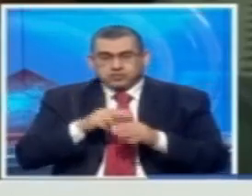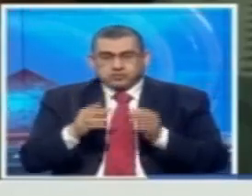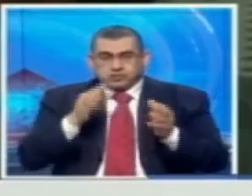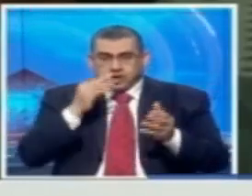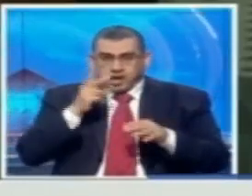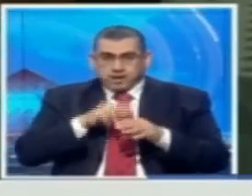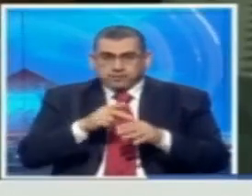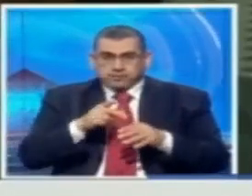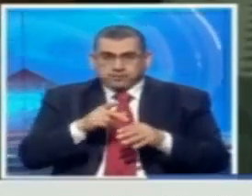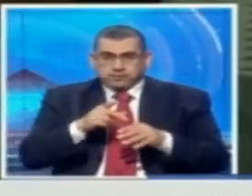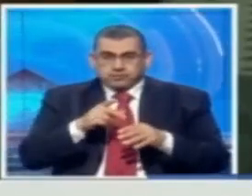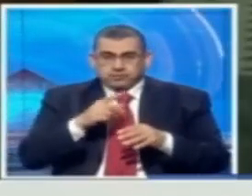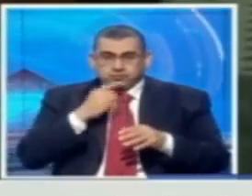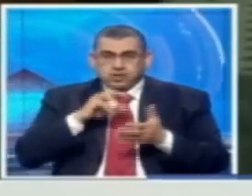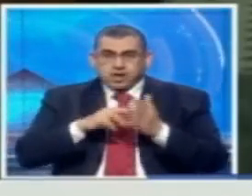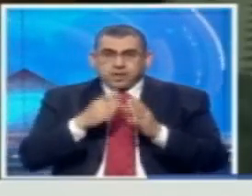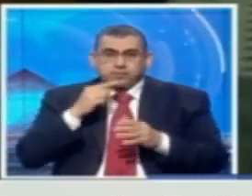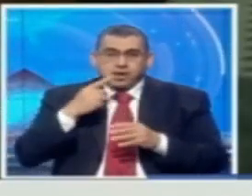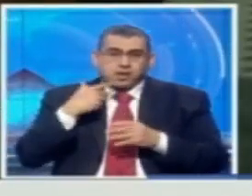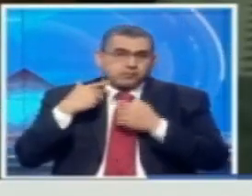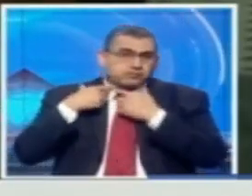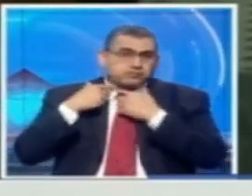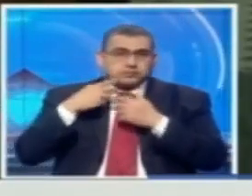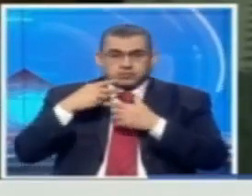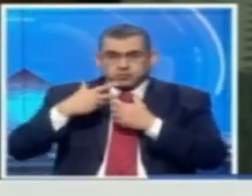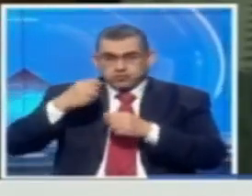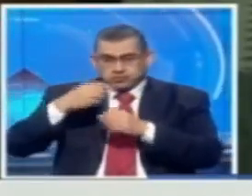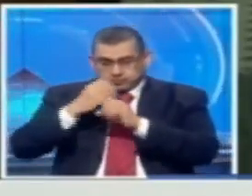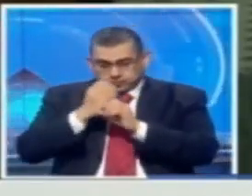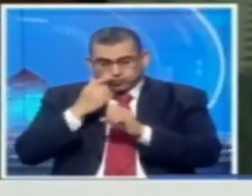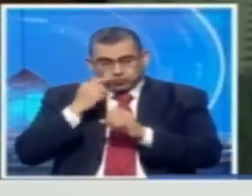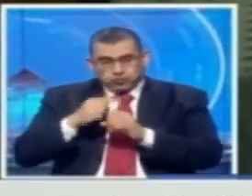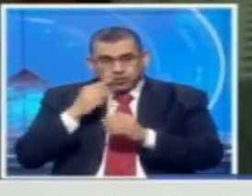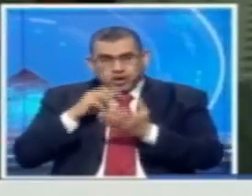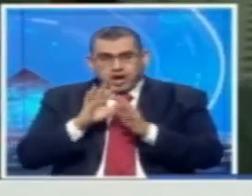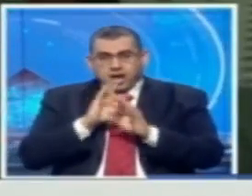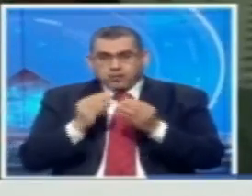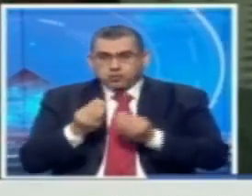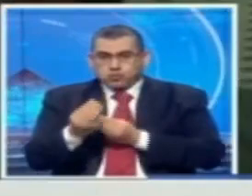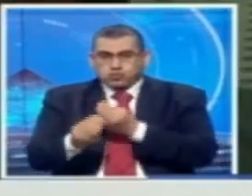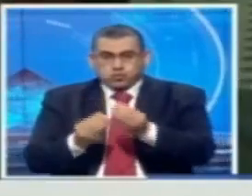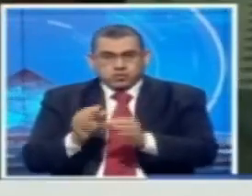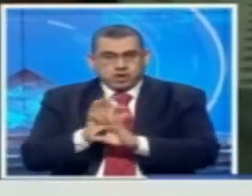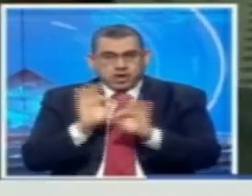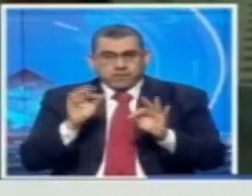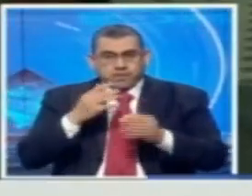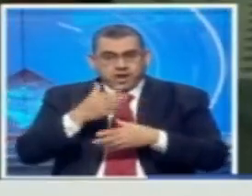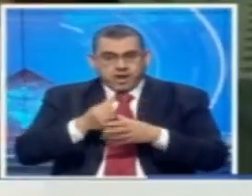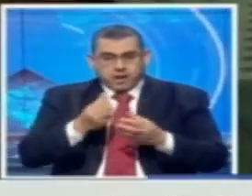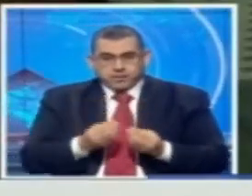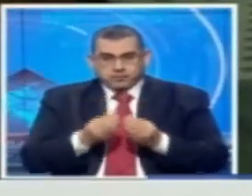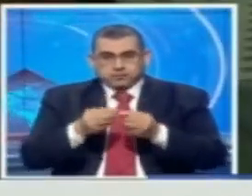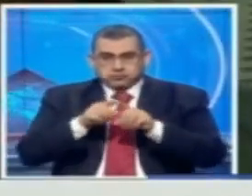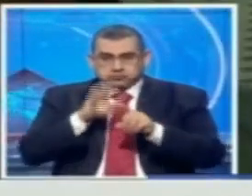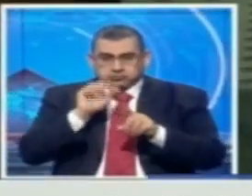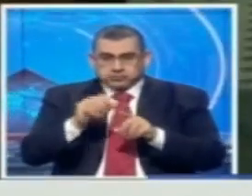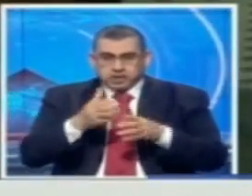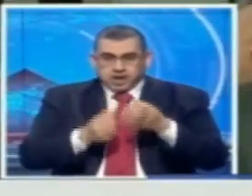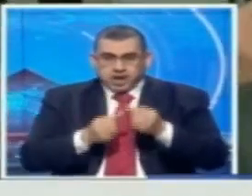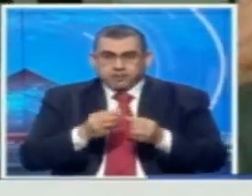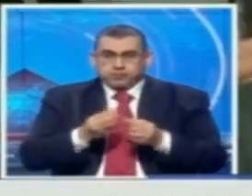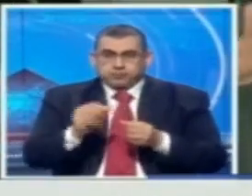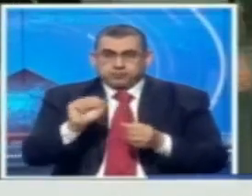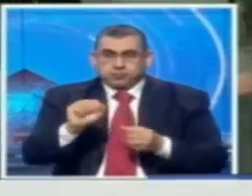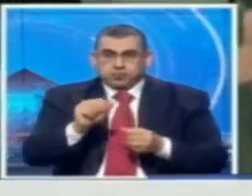تطعيم السحب عينه الغده الدرقيه والانزيمات وبنوفر لهم كمان الالبان الروتينيه والالبان العلاجيه